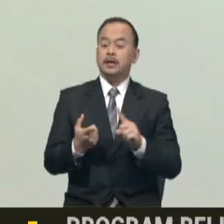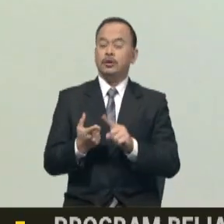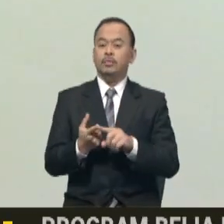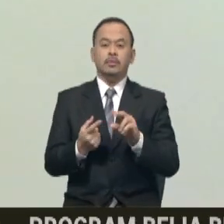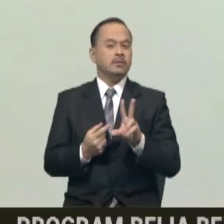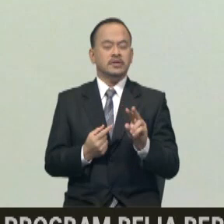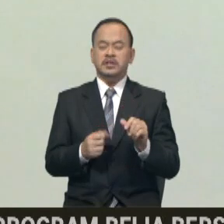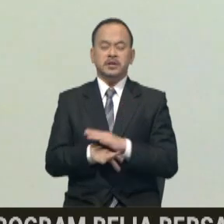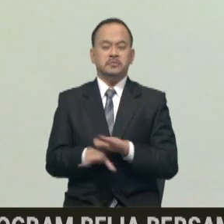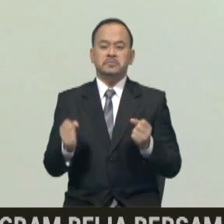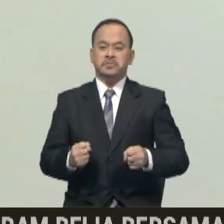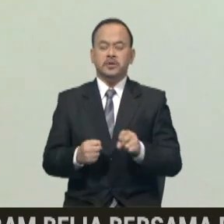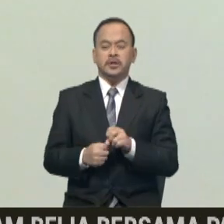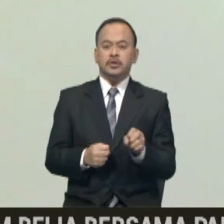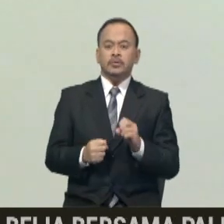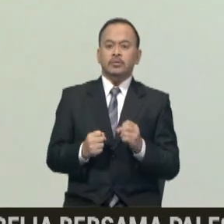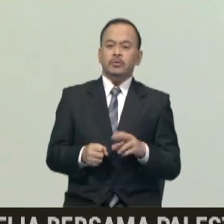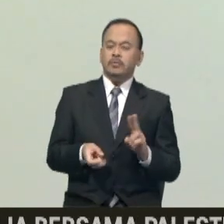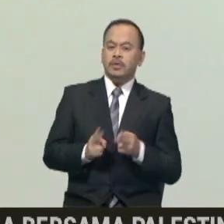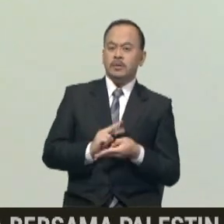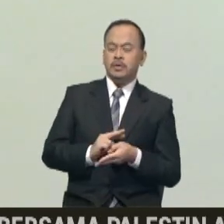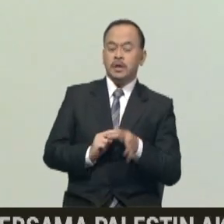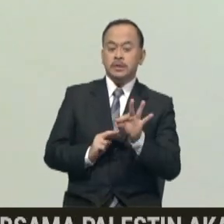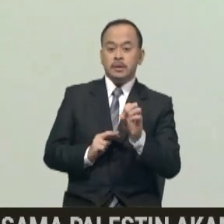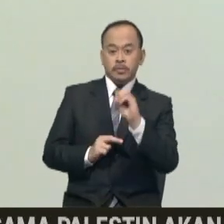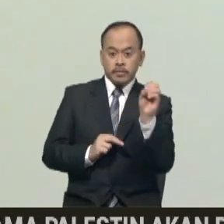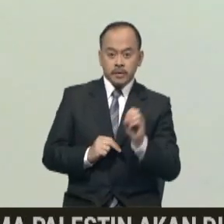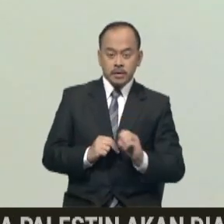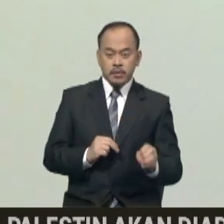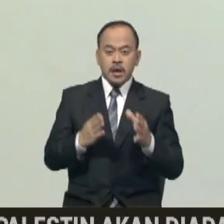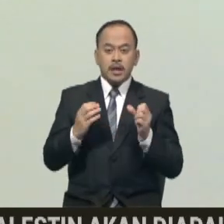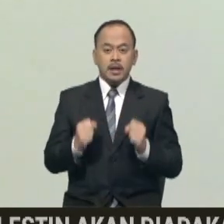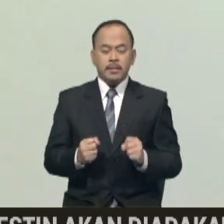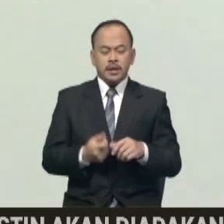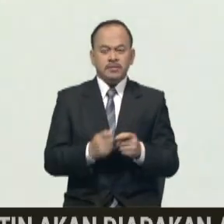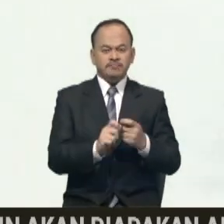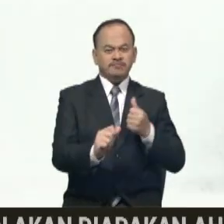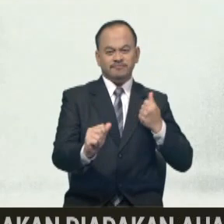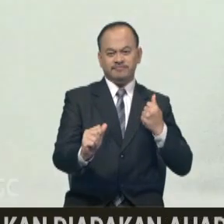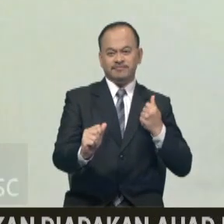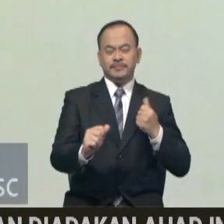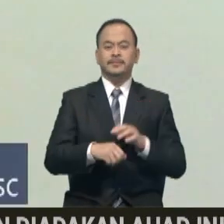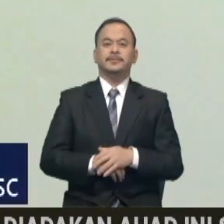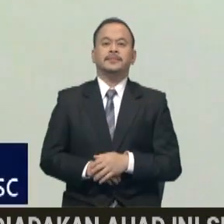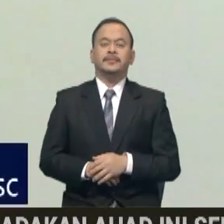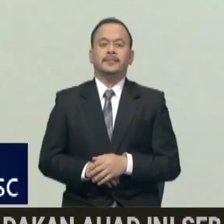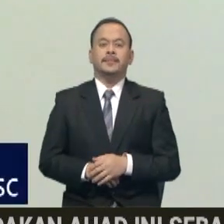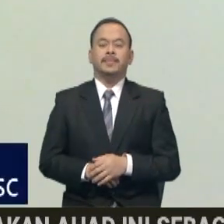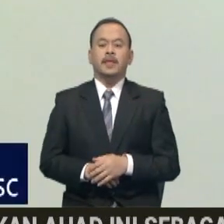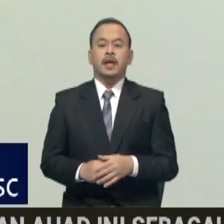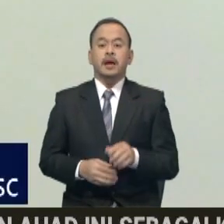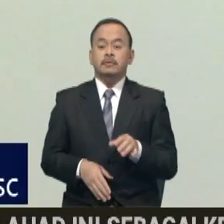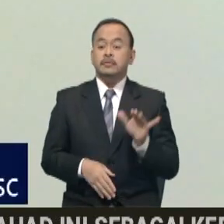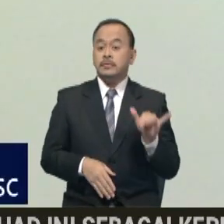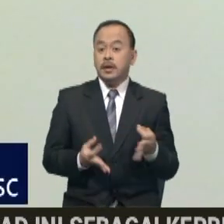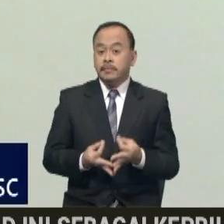diubah. Jelasnya lagi, 90% daripadanya dapat dielakkan. Jadi yang paling